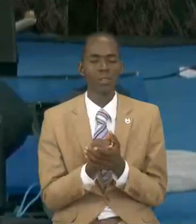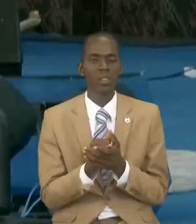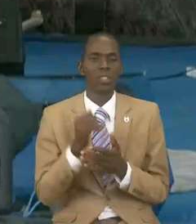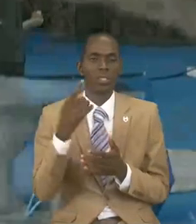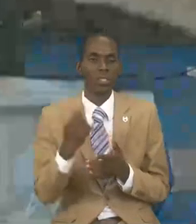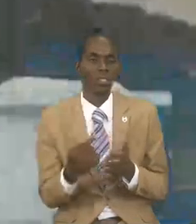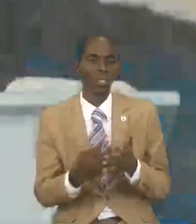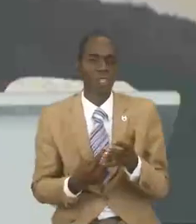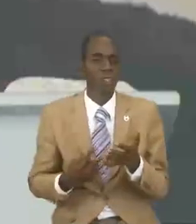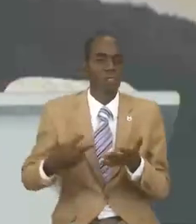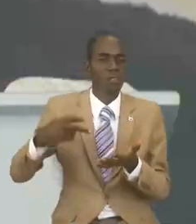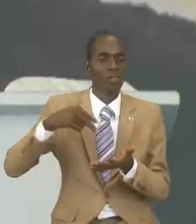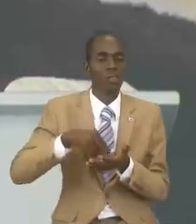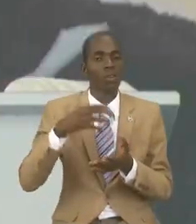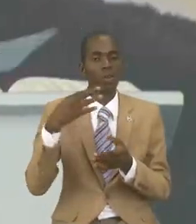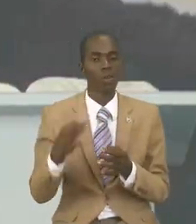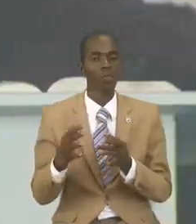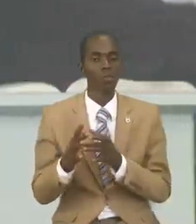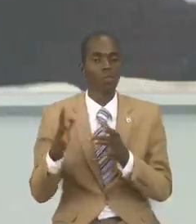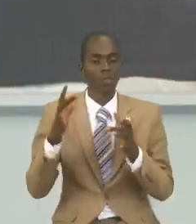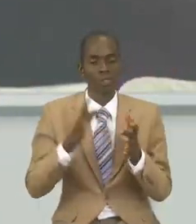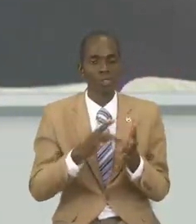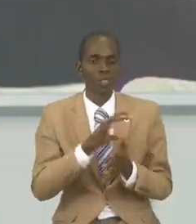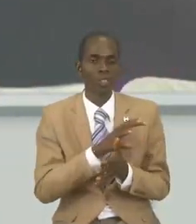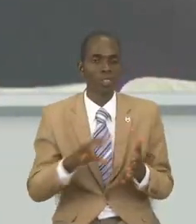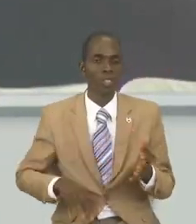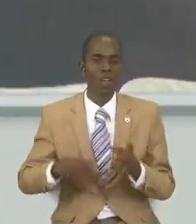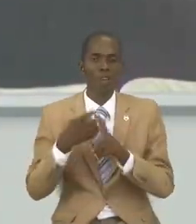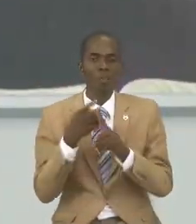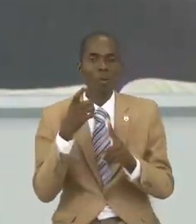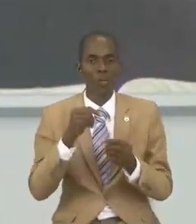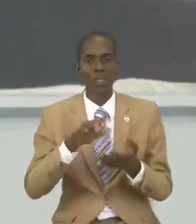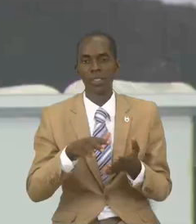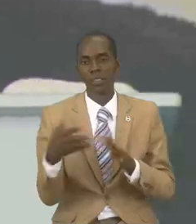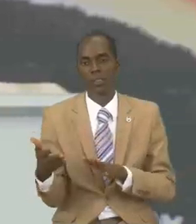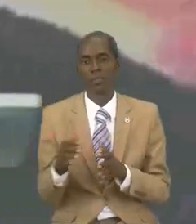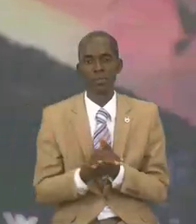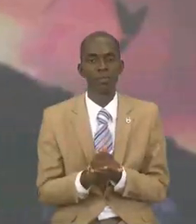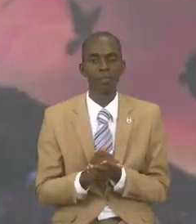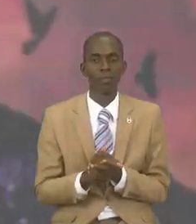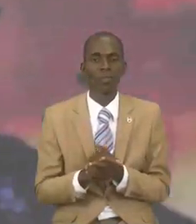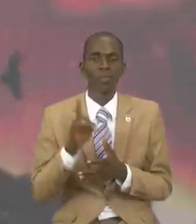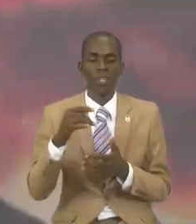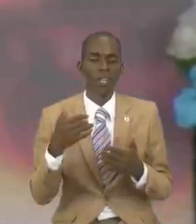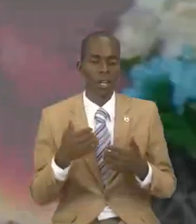une espérance vivante par la résurrection de Jésus-Christ d'entre les morts.